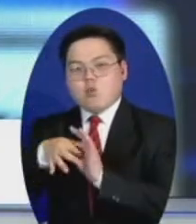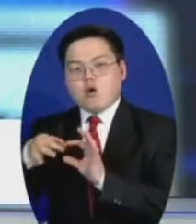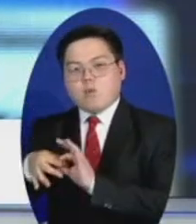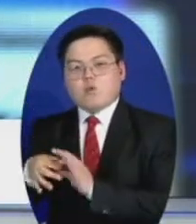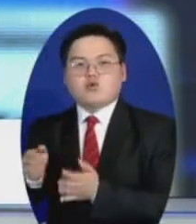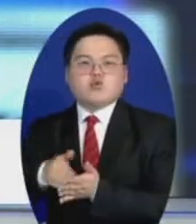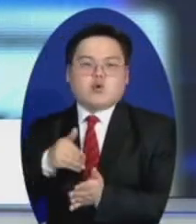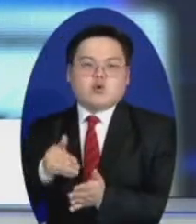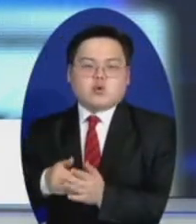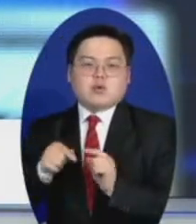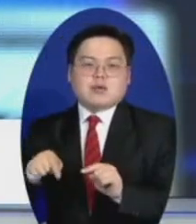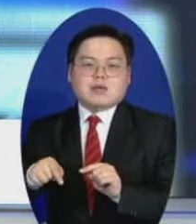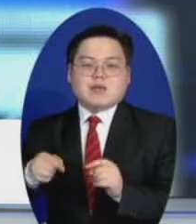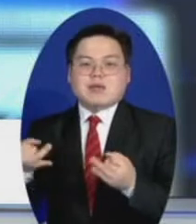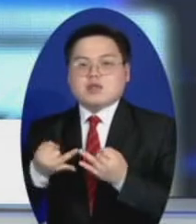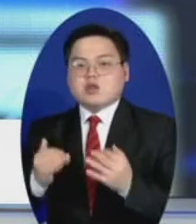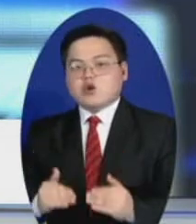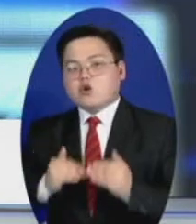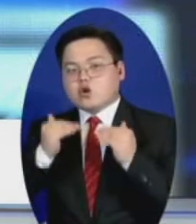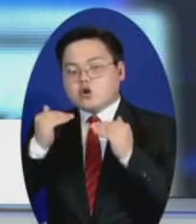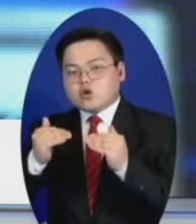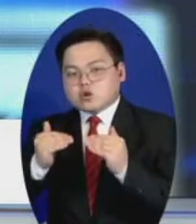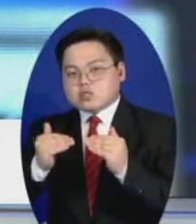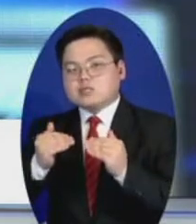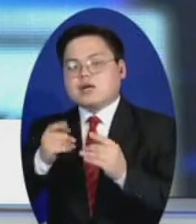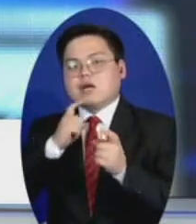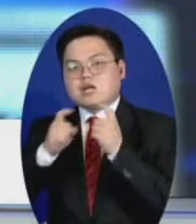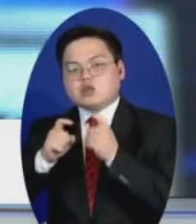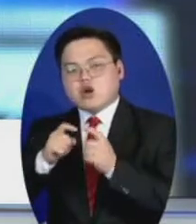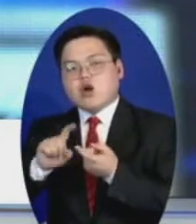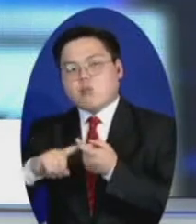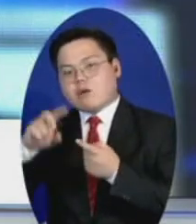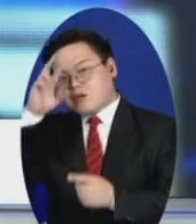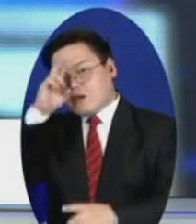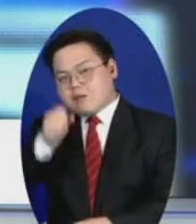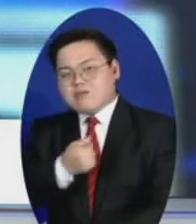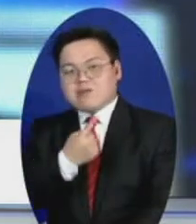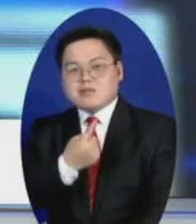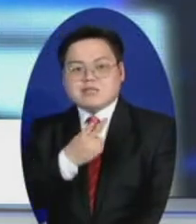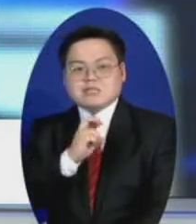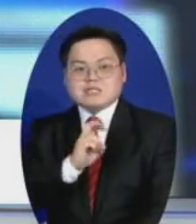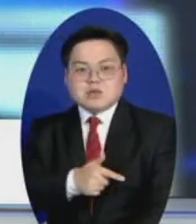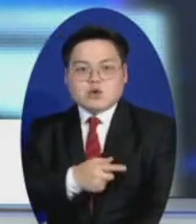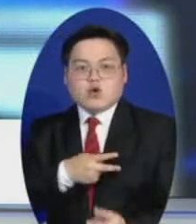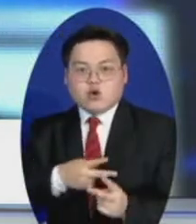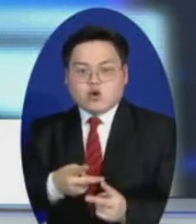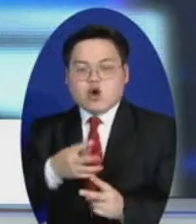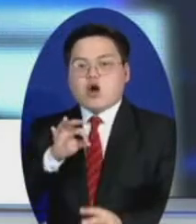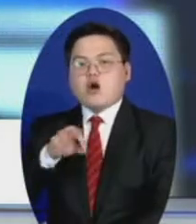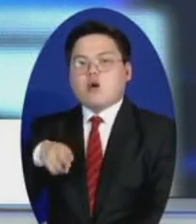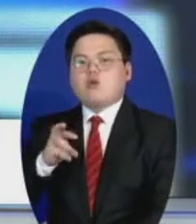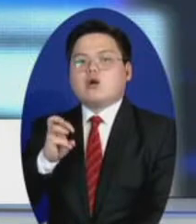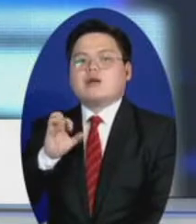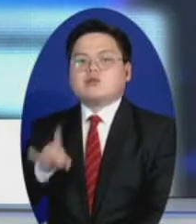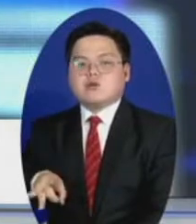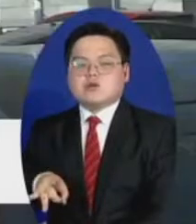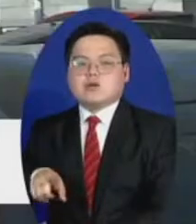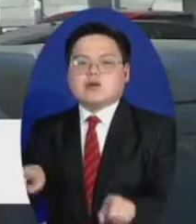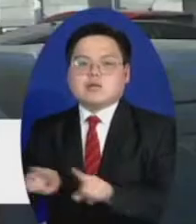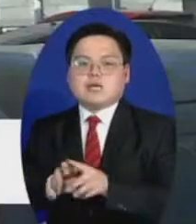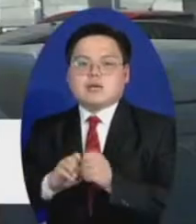уялдаа холбоо юм. Энэ хүрээнд цахим хөгжил харилцаа холбооны яамны зүгээс нэг цэгийн үйлчилгээг операторын горимд шилжүүлэх ажлыг хэрэгжүүлэхээр төлөвлөж